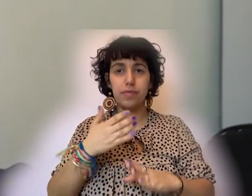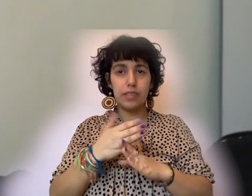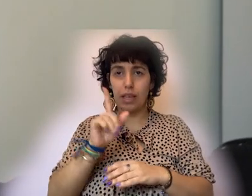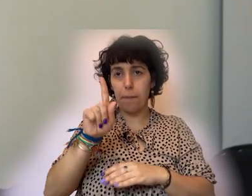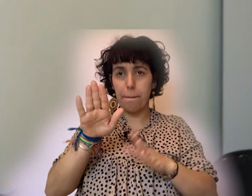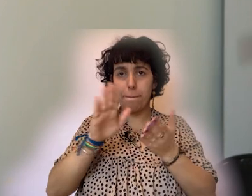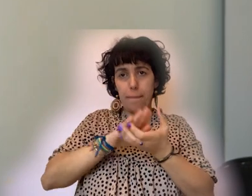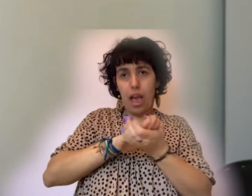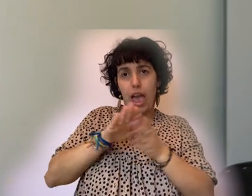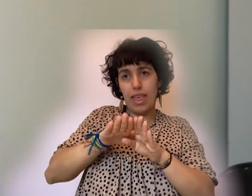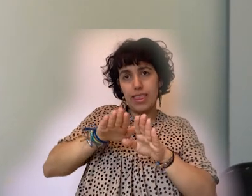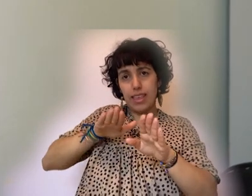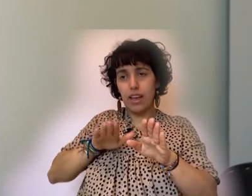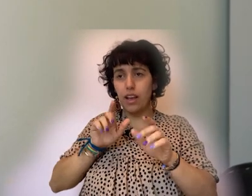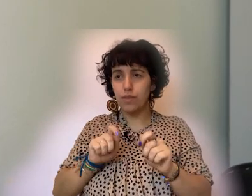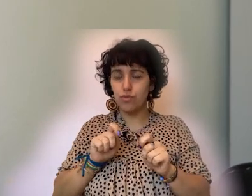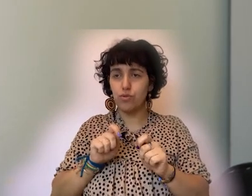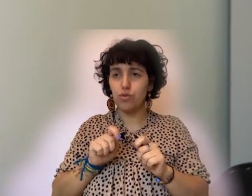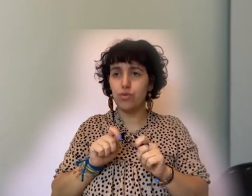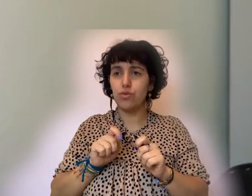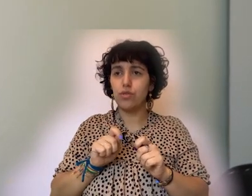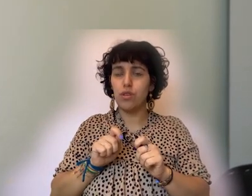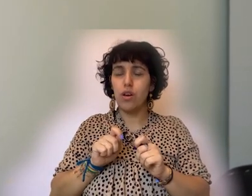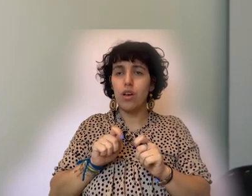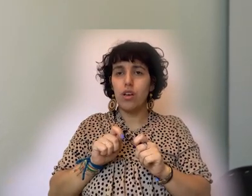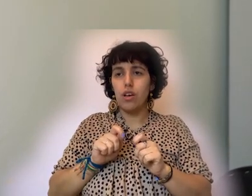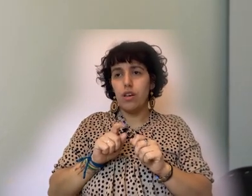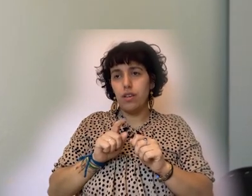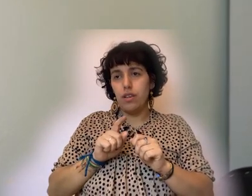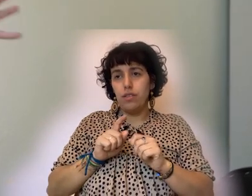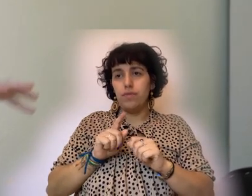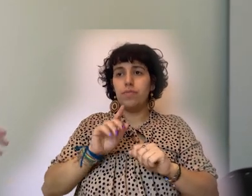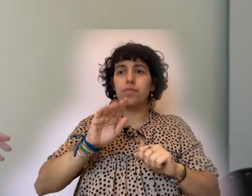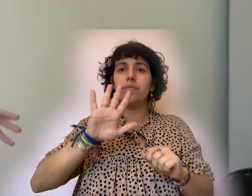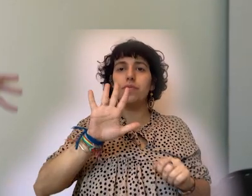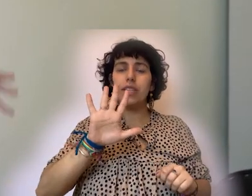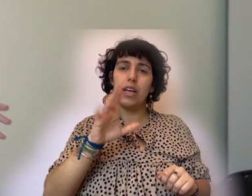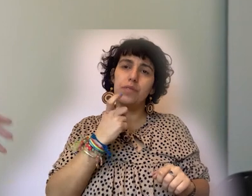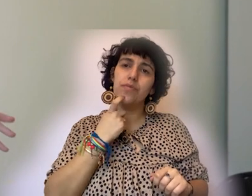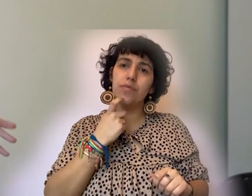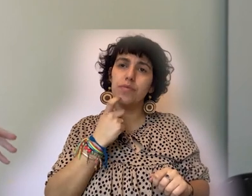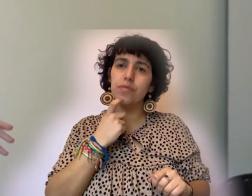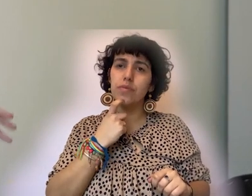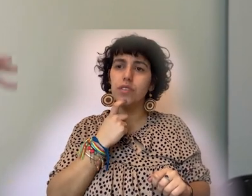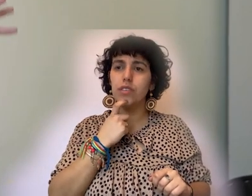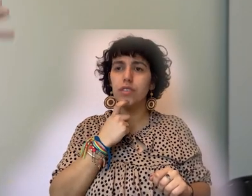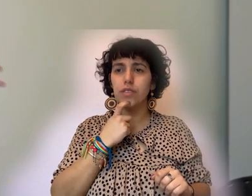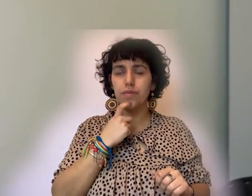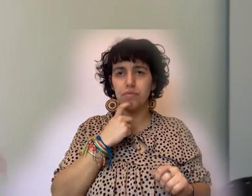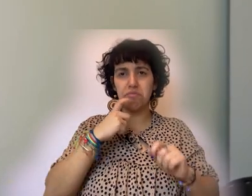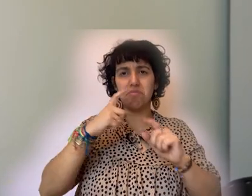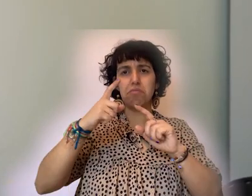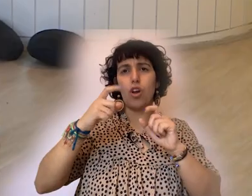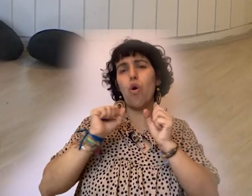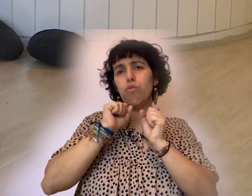şey söylemeliyim Ben de seni aşkım bir sürdüm Bu ip ile uğraşıyorum diğer bir detay lan kokusu ve şu anda göstereceğim bütün teknik teknikler